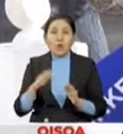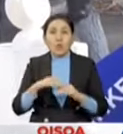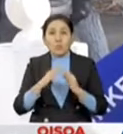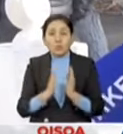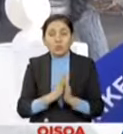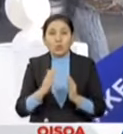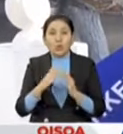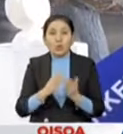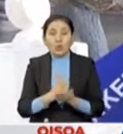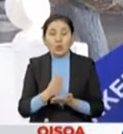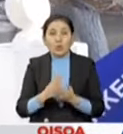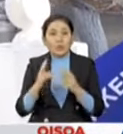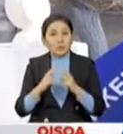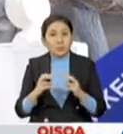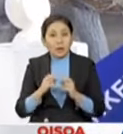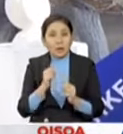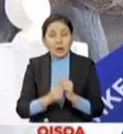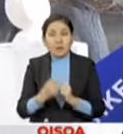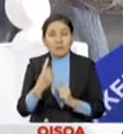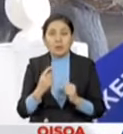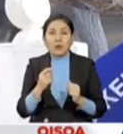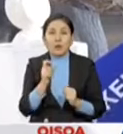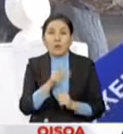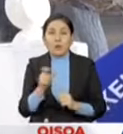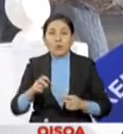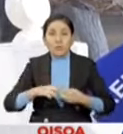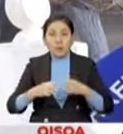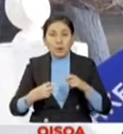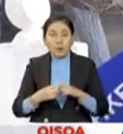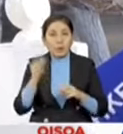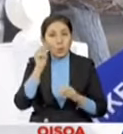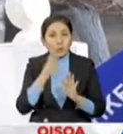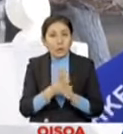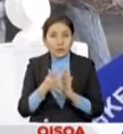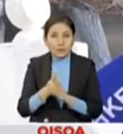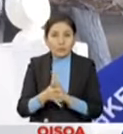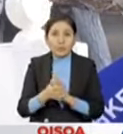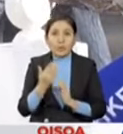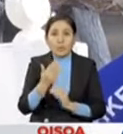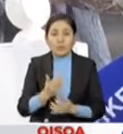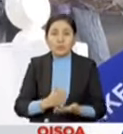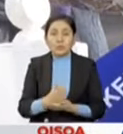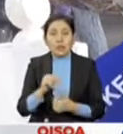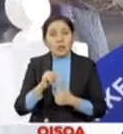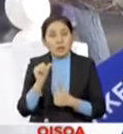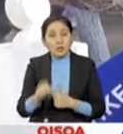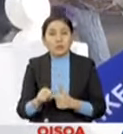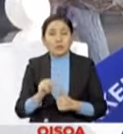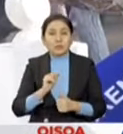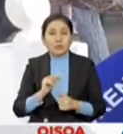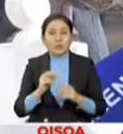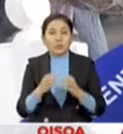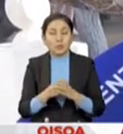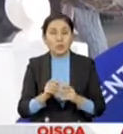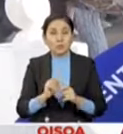xonadonlar xatodan o'tkazildi. Hamma fuqarolarning muammolari o'rganilib, bu yo'nalishda alohida bir ishchi guruh qilindi.